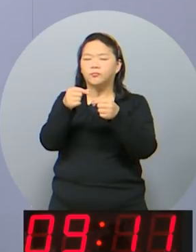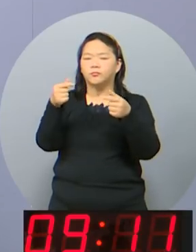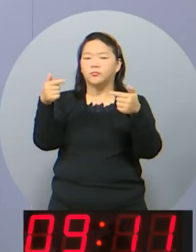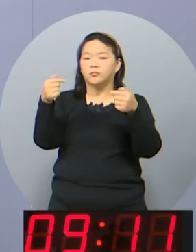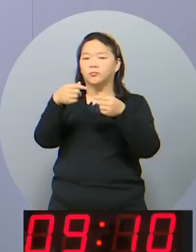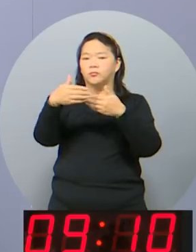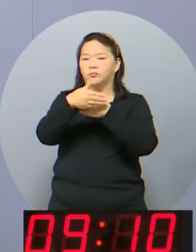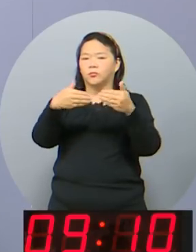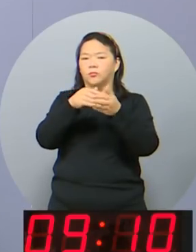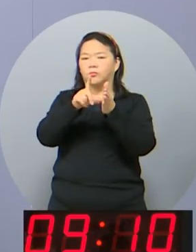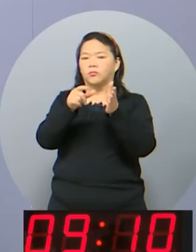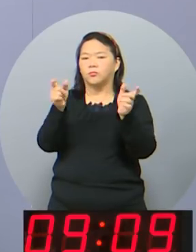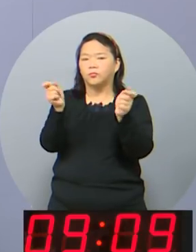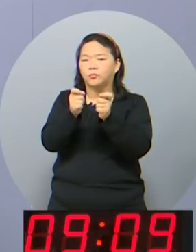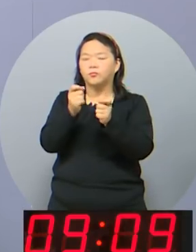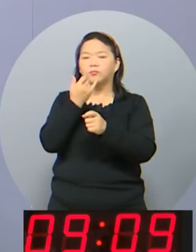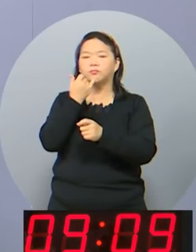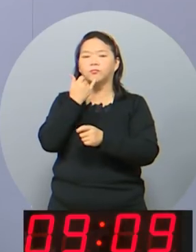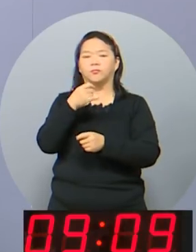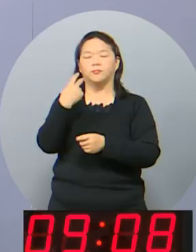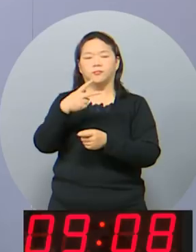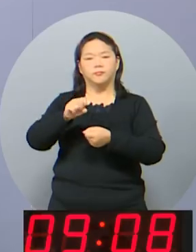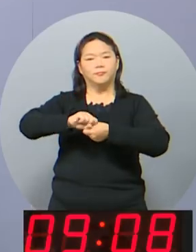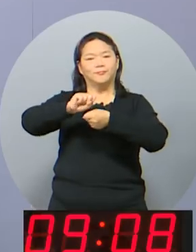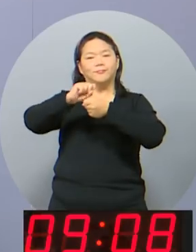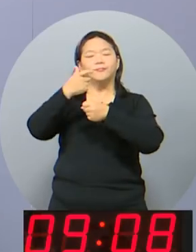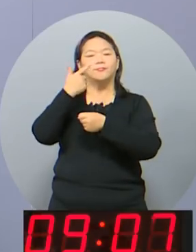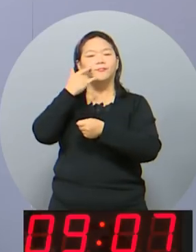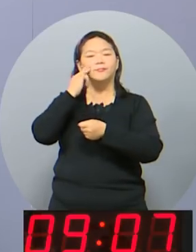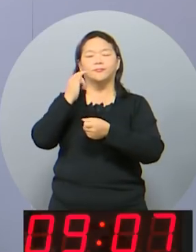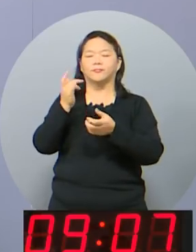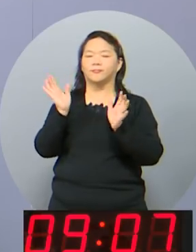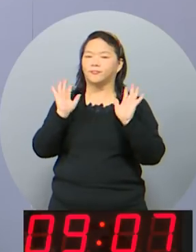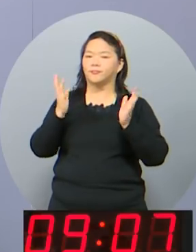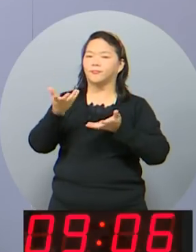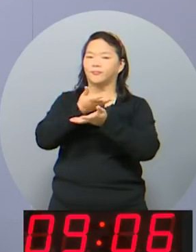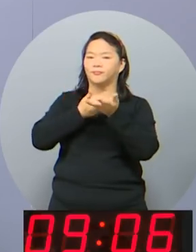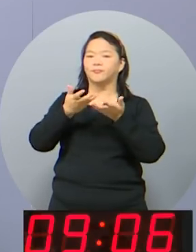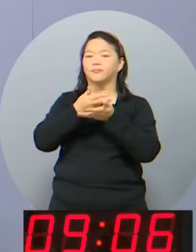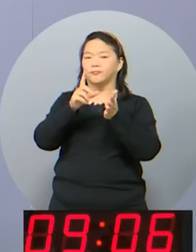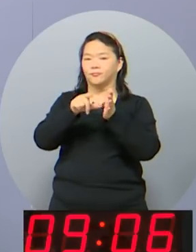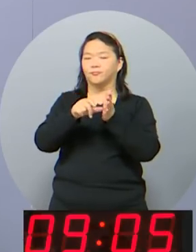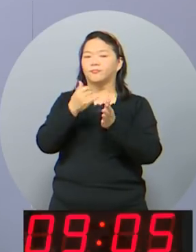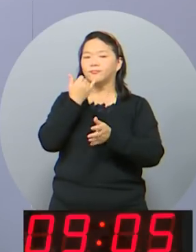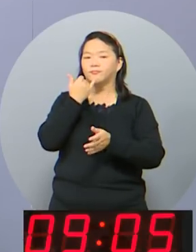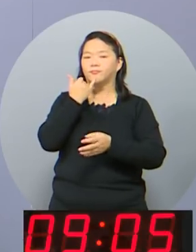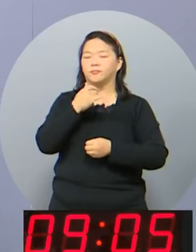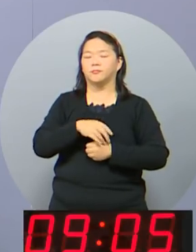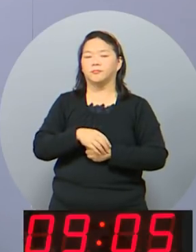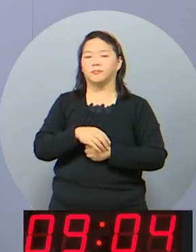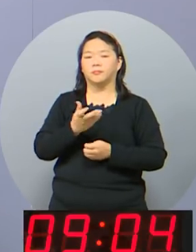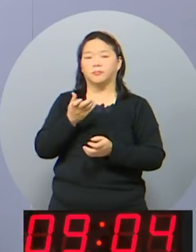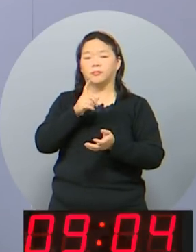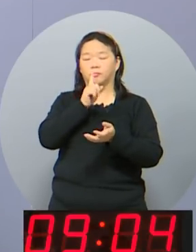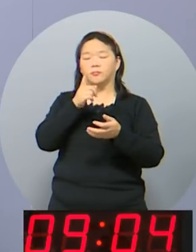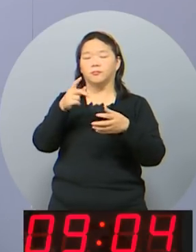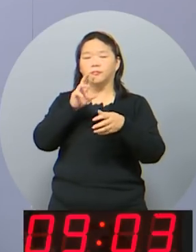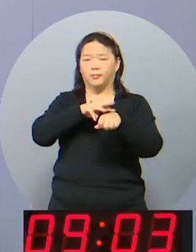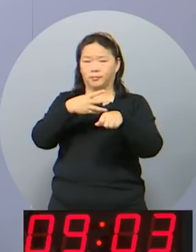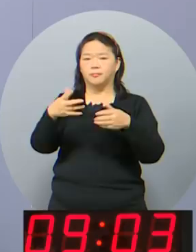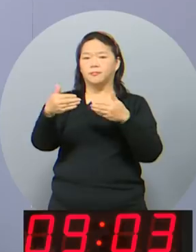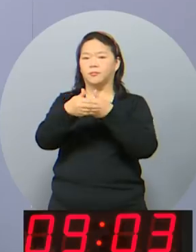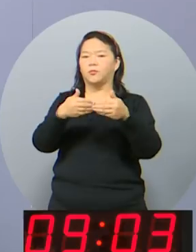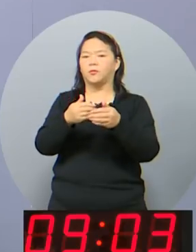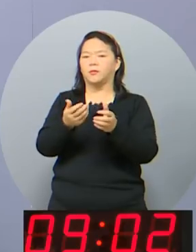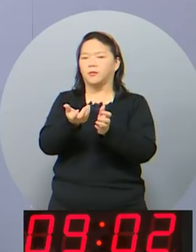勤的时间，也增加我们亲子互动的时间。我刚刚讲过，因为淡水的交通问题，我们必须